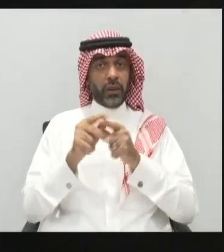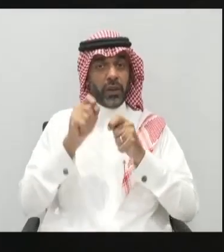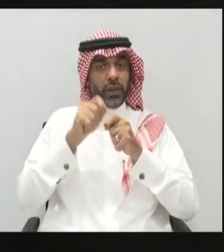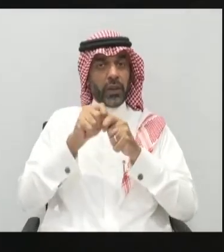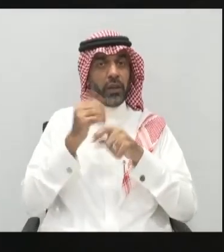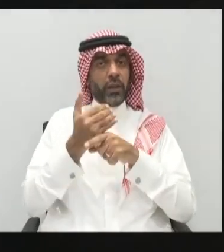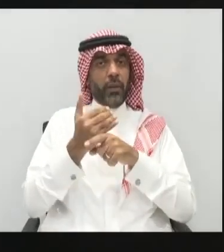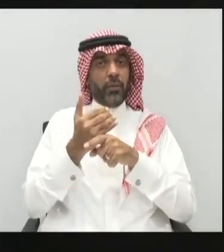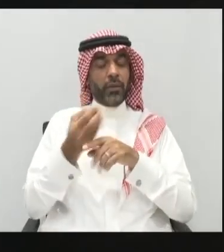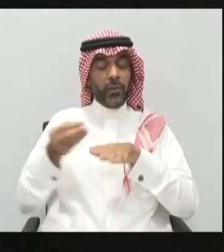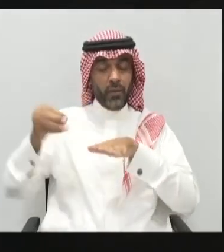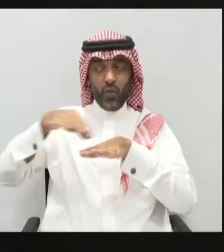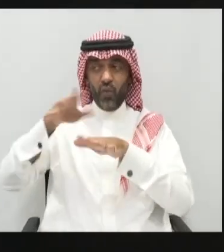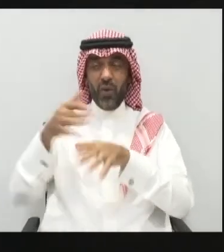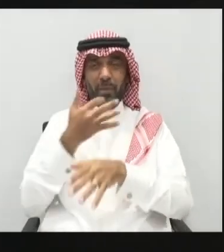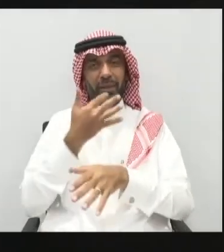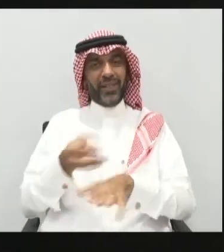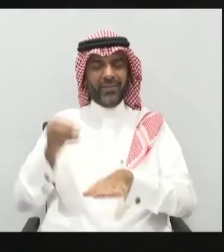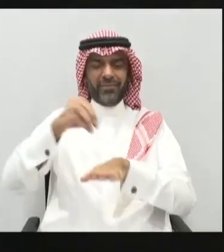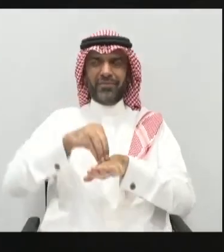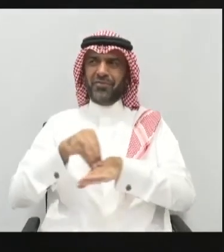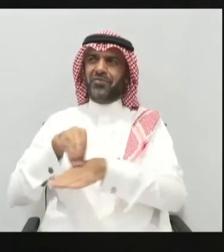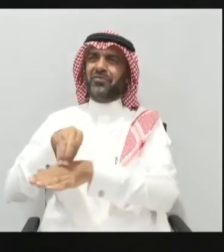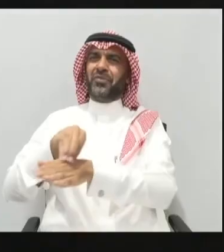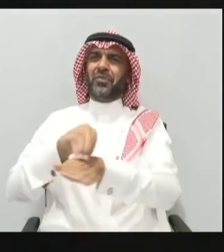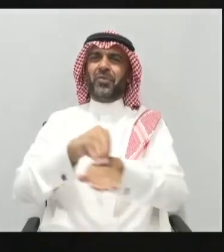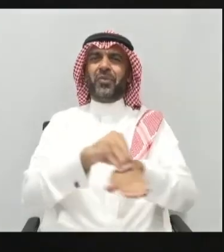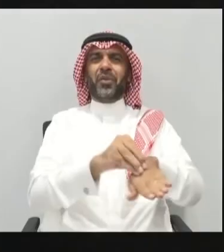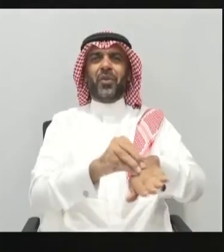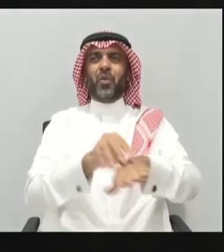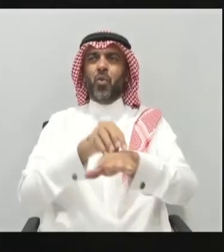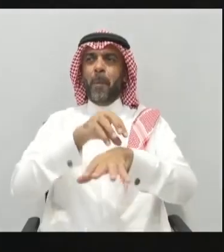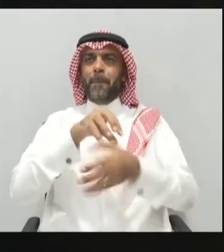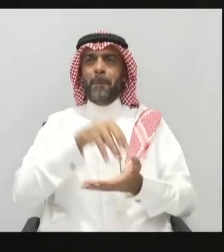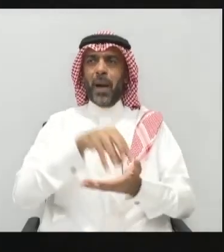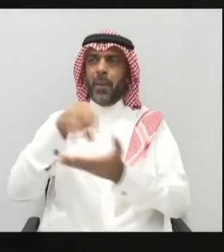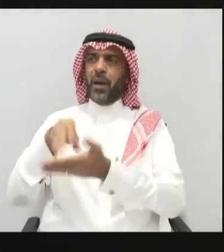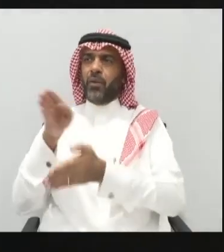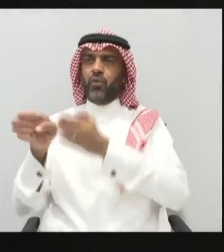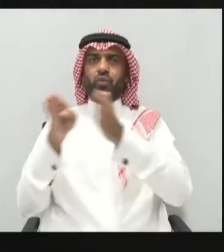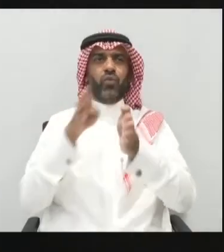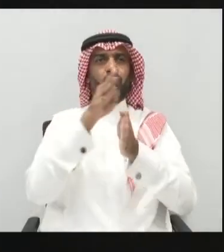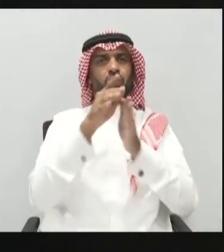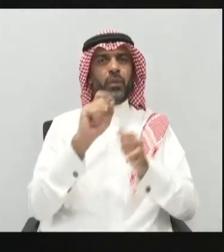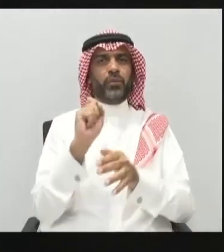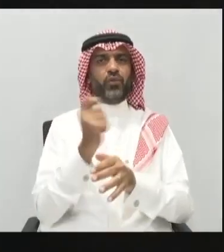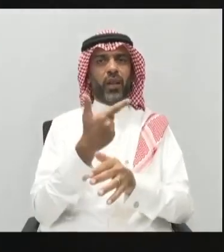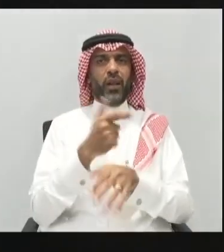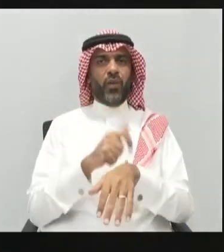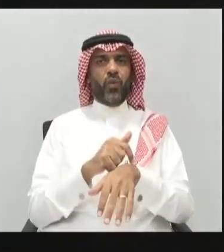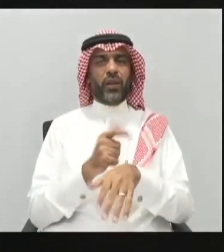لماذا صنعت للتسهيل على الناس صنعت لكي اصل الى ما اريد بكل يسر